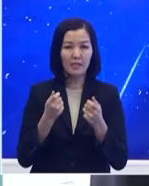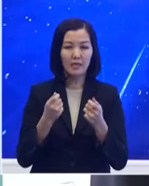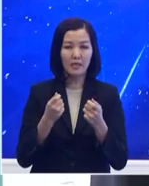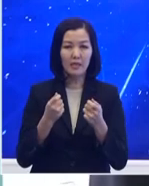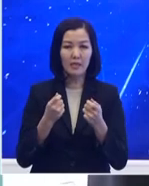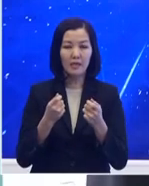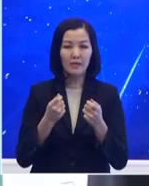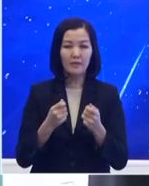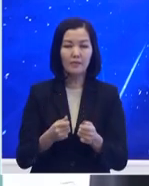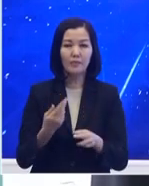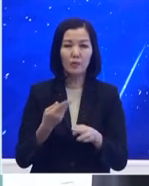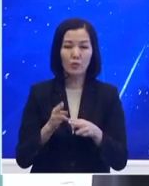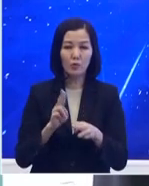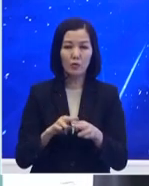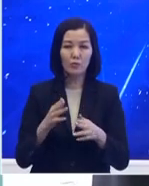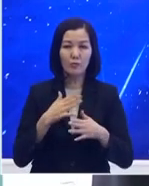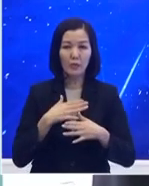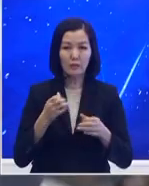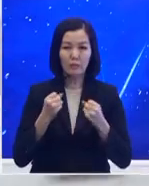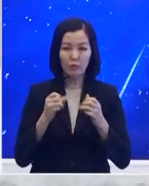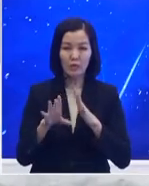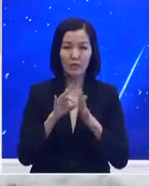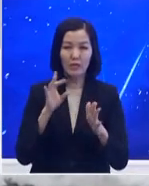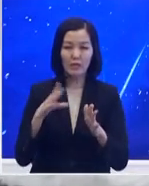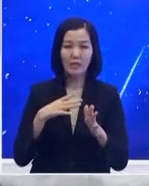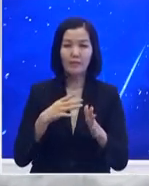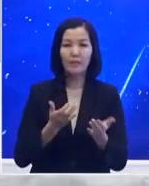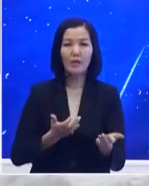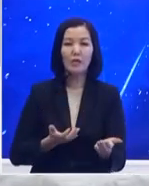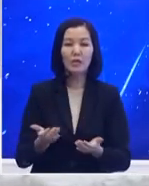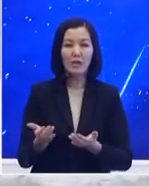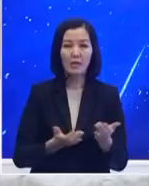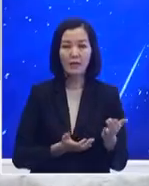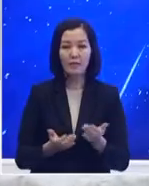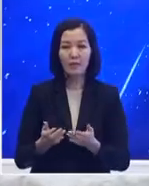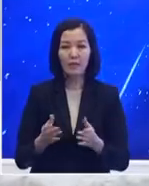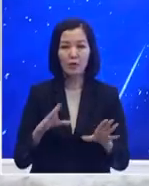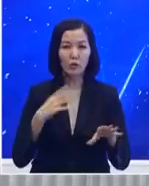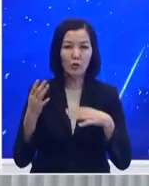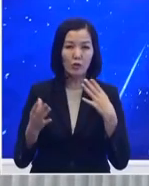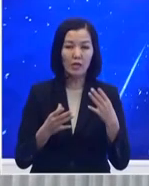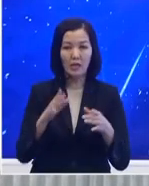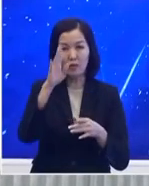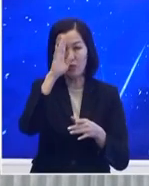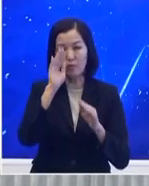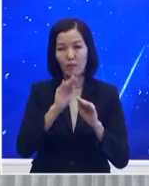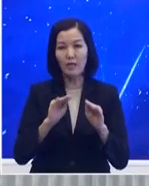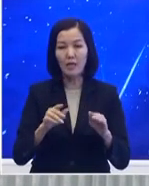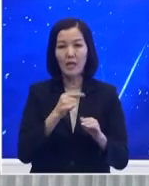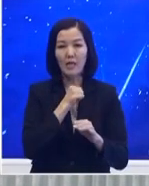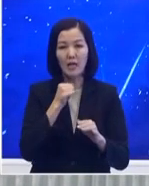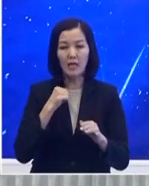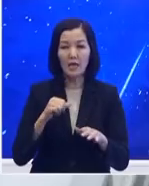бұлмен қатыспайды. Сол үшін мен осы спортты таңдадым. Шаңғы қоссайысымен айналысатын балалардың басым бөлігі Талғар ауданының